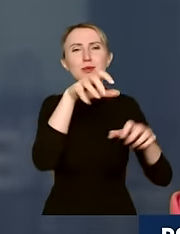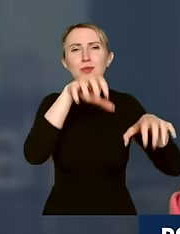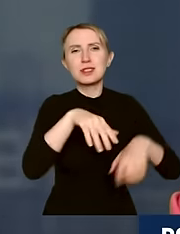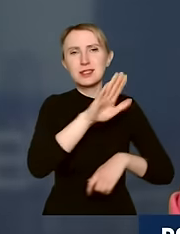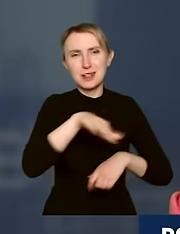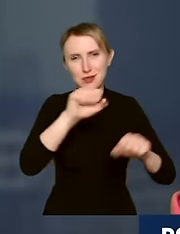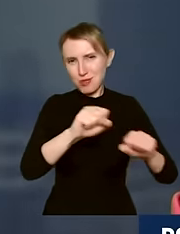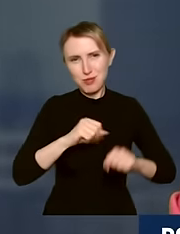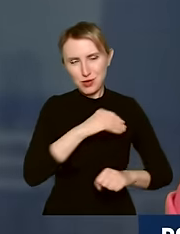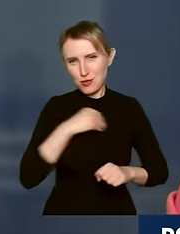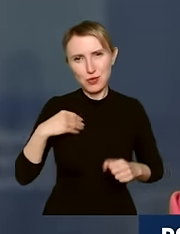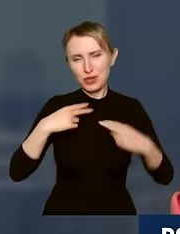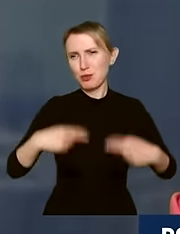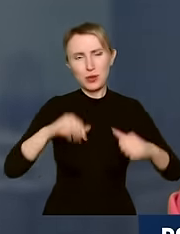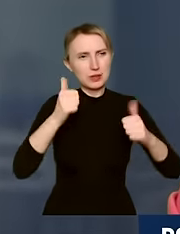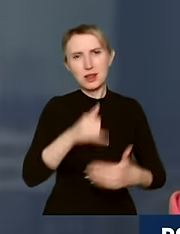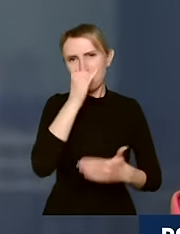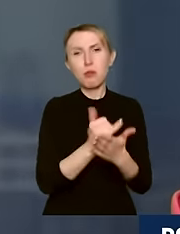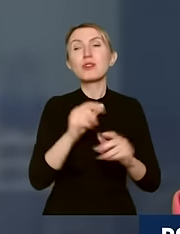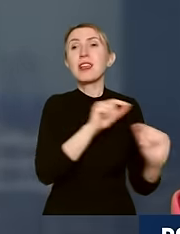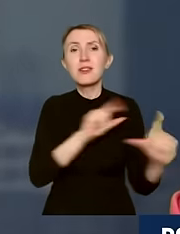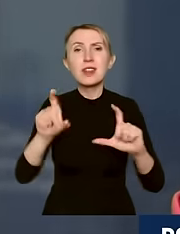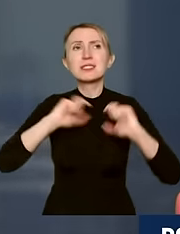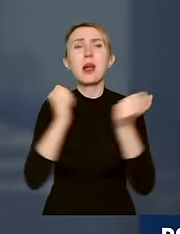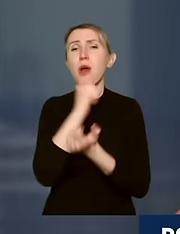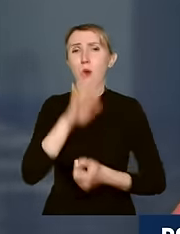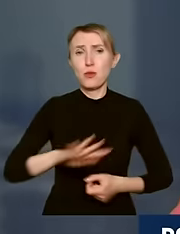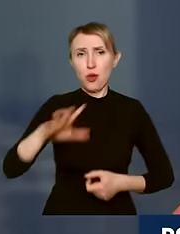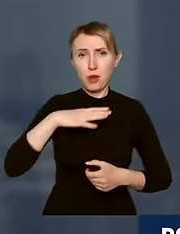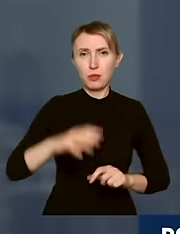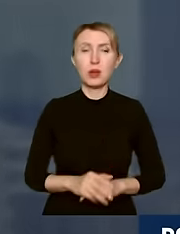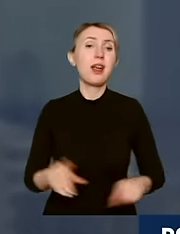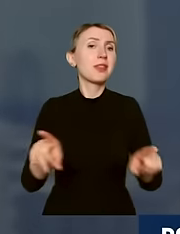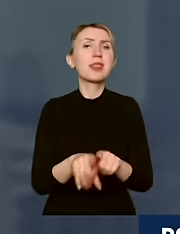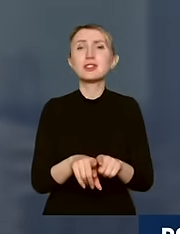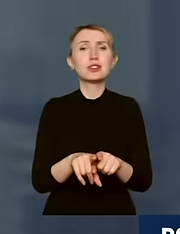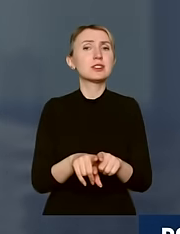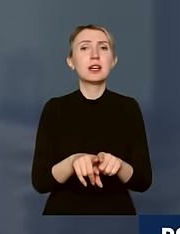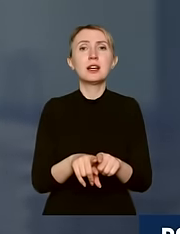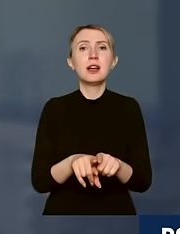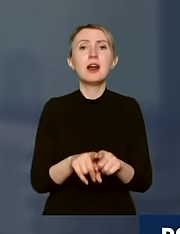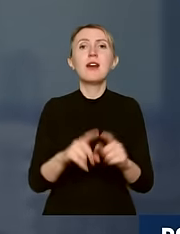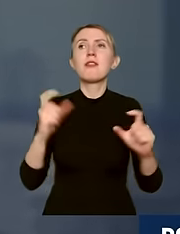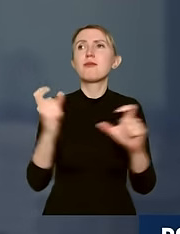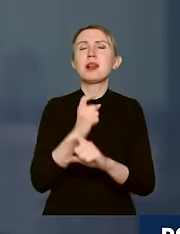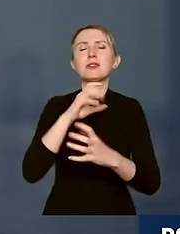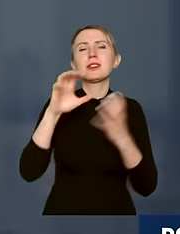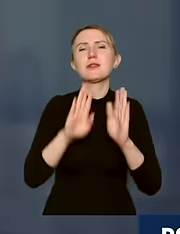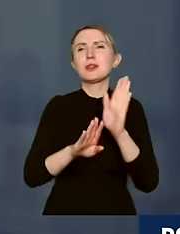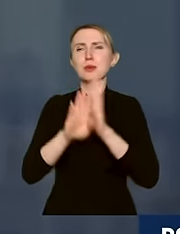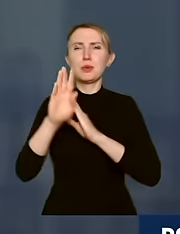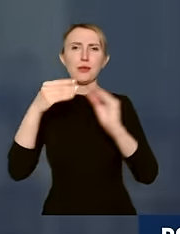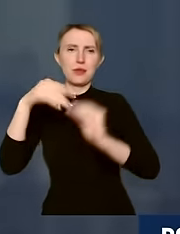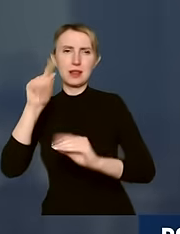Banku Polskiego przed Trybunałem Stanu, bo ta wysoka inflacja była w całej Europie, ba, była też i w cywilizowanych krajach na świecie. Tak, i przede wszystkim